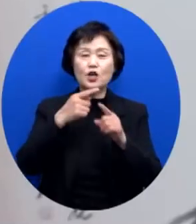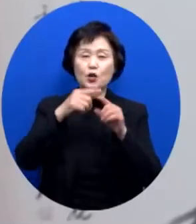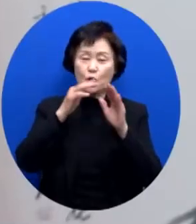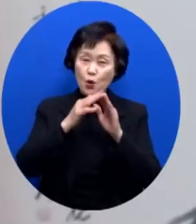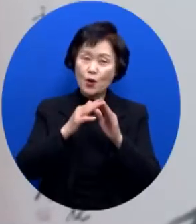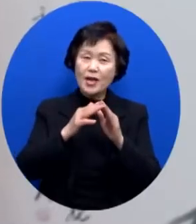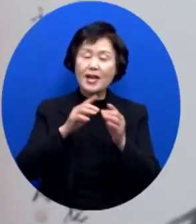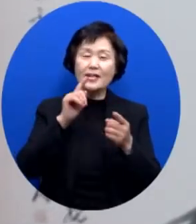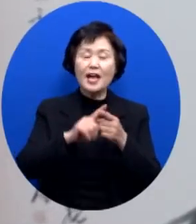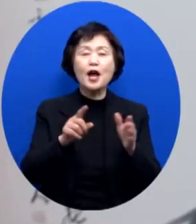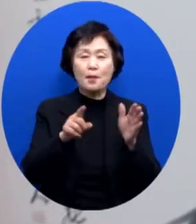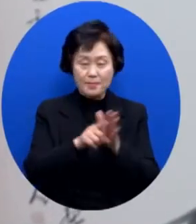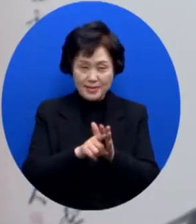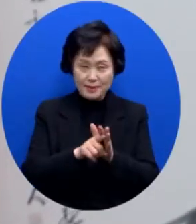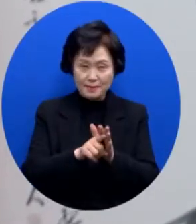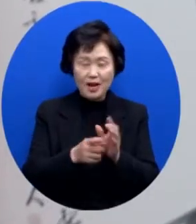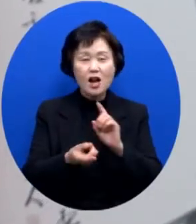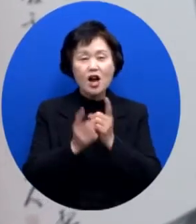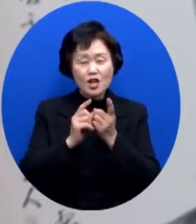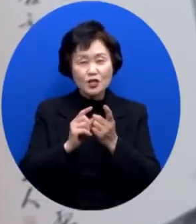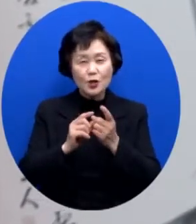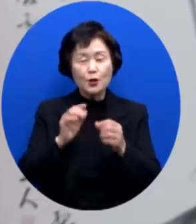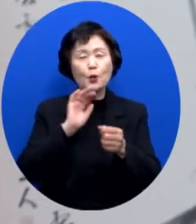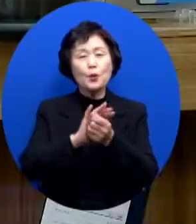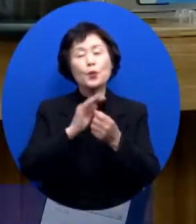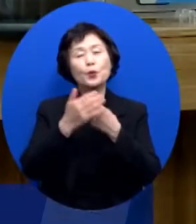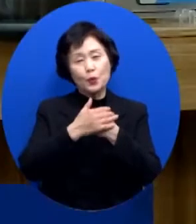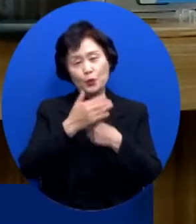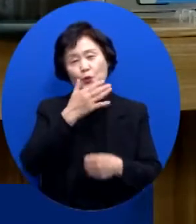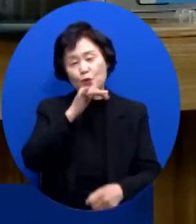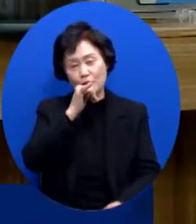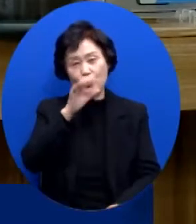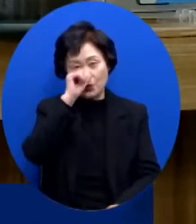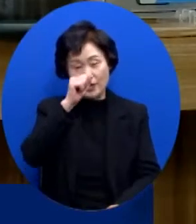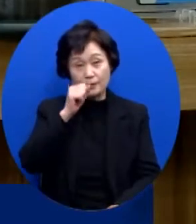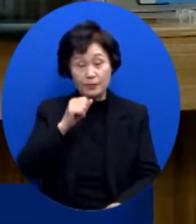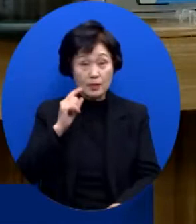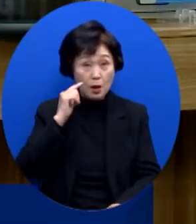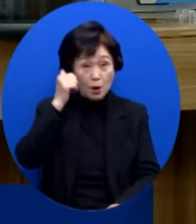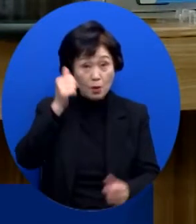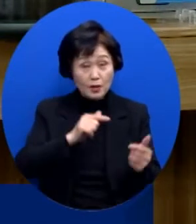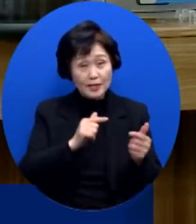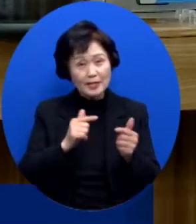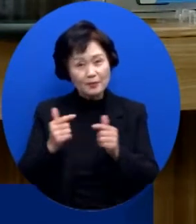믿음과 유대로 협력할 수 있었다고 말합니다. 목사님들하고 그동안에